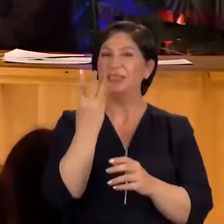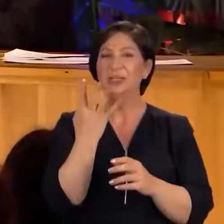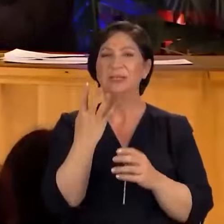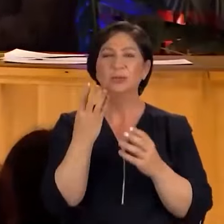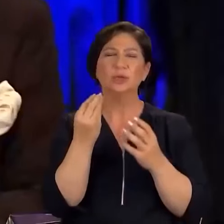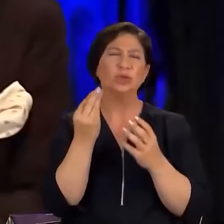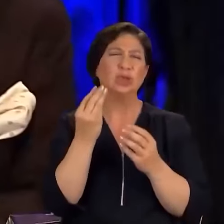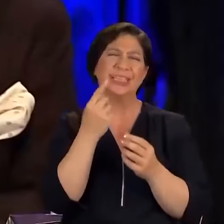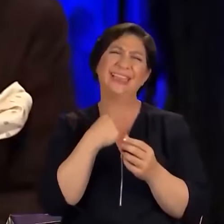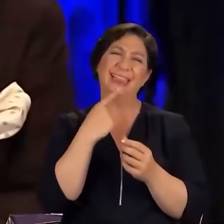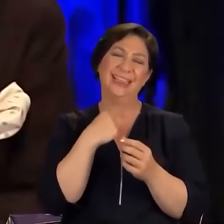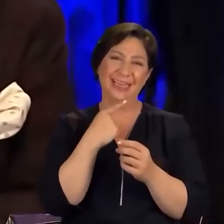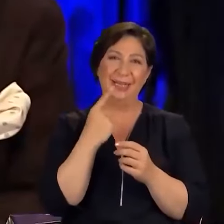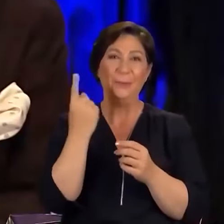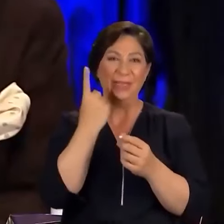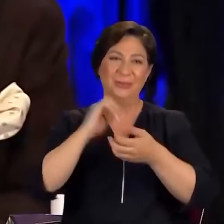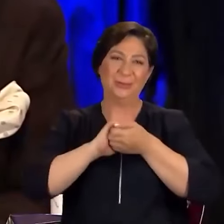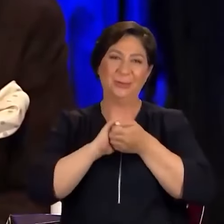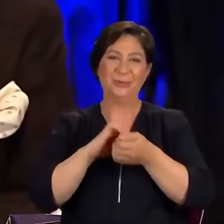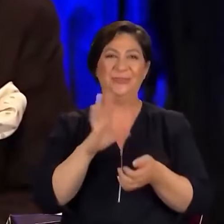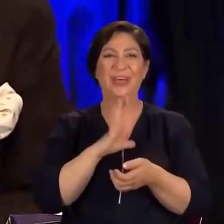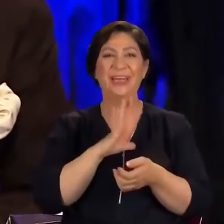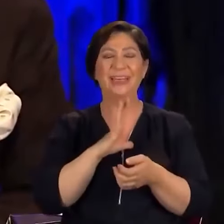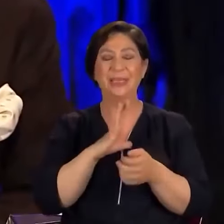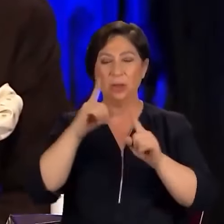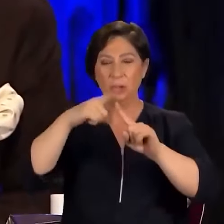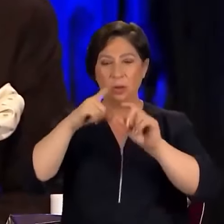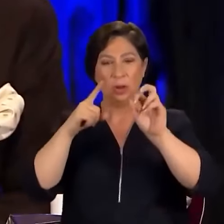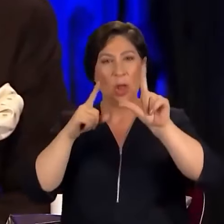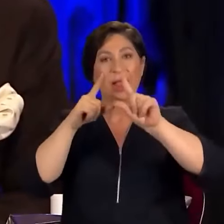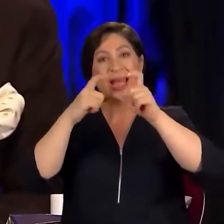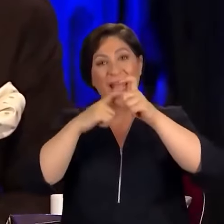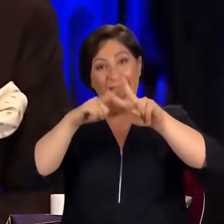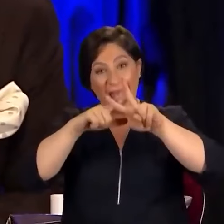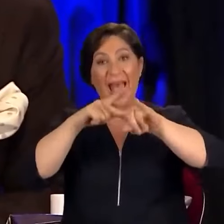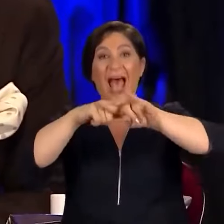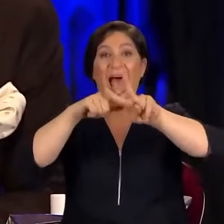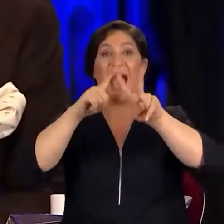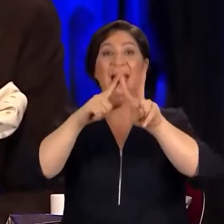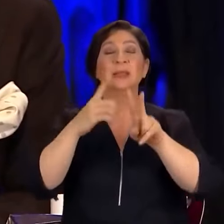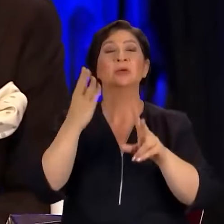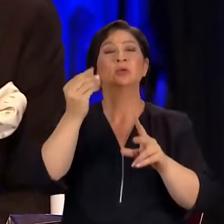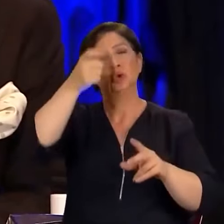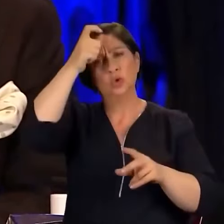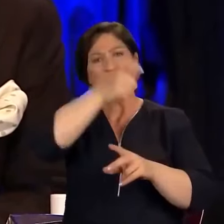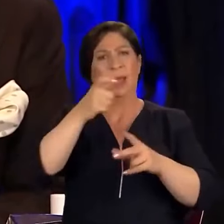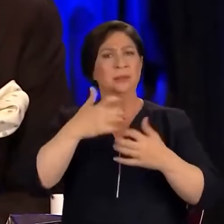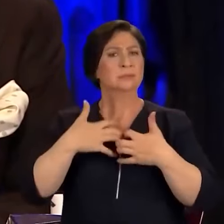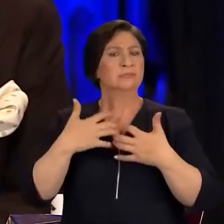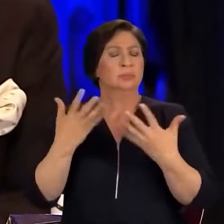birkaç kere çok tatlı bir dostum var. Tolga Han diye. Türkiye'nin medarı,